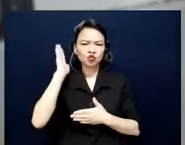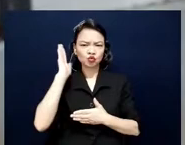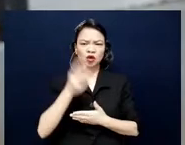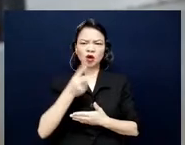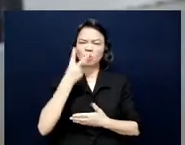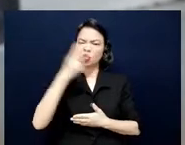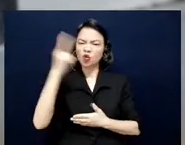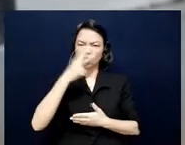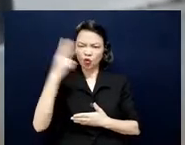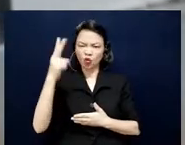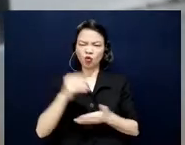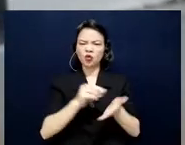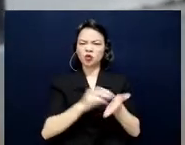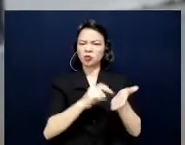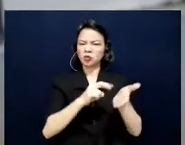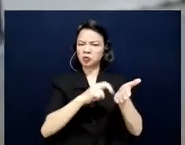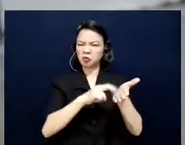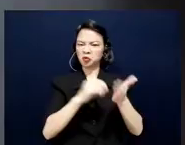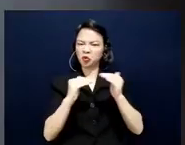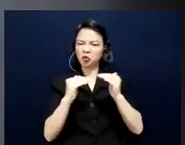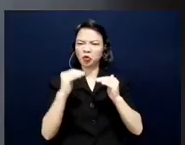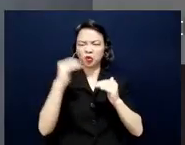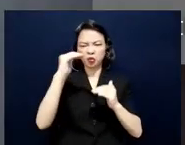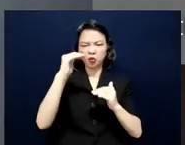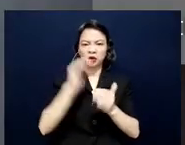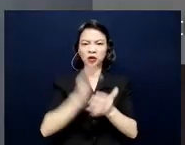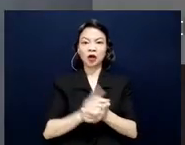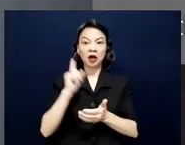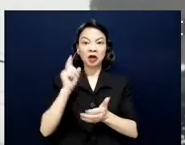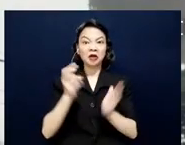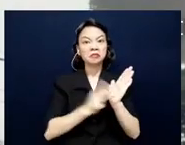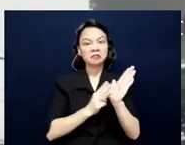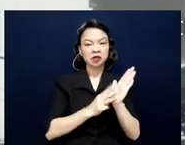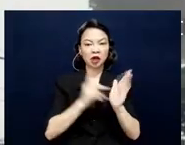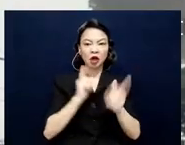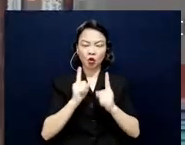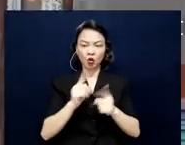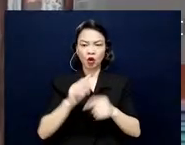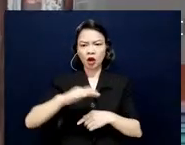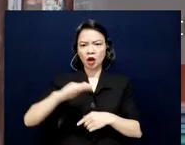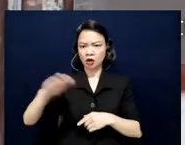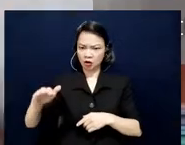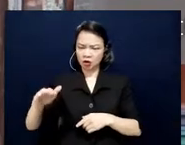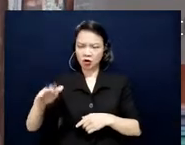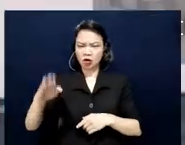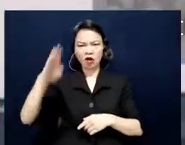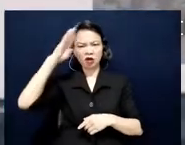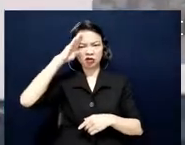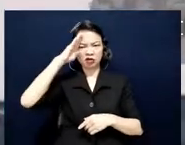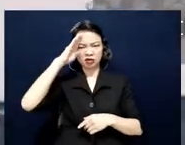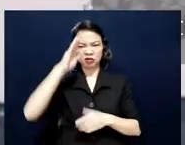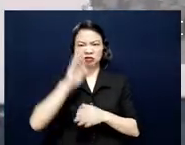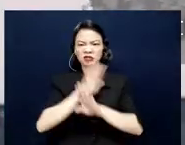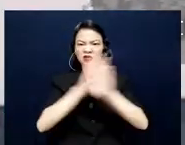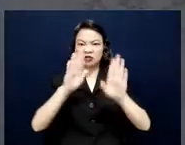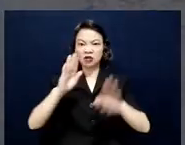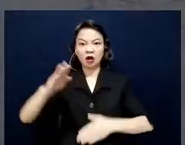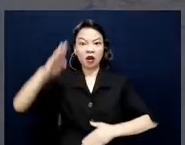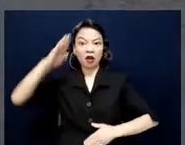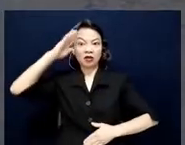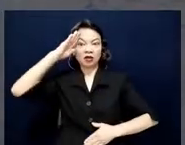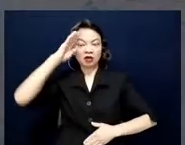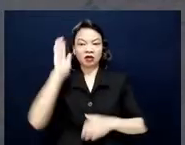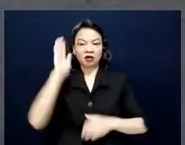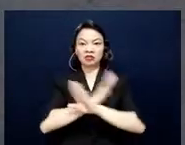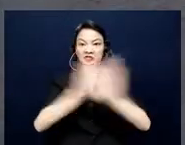smoke, you're not manly enough if you're a boy. And the tobacco advertisement, promotions, and sponsorships is also everywhere.